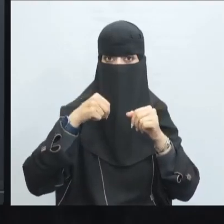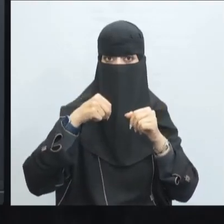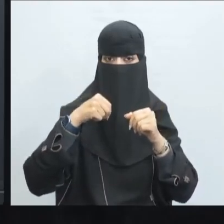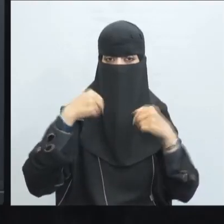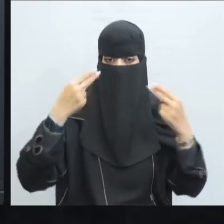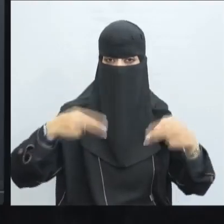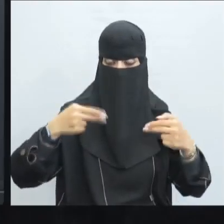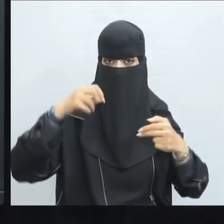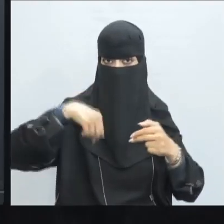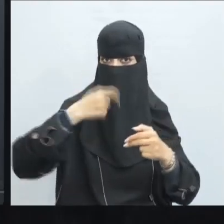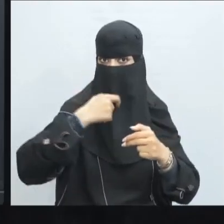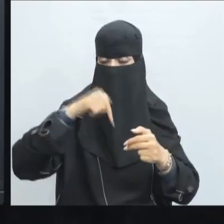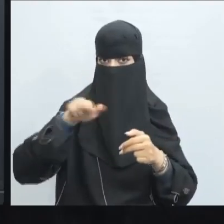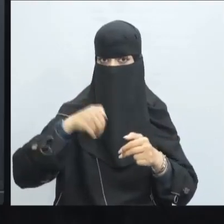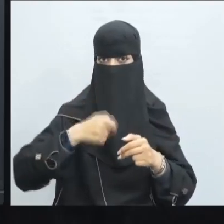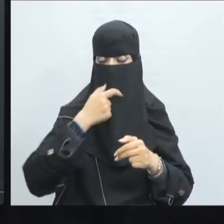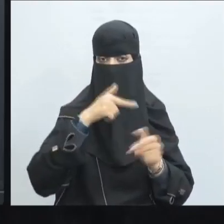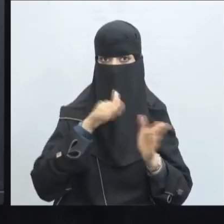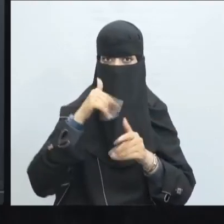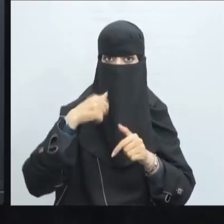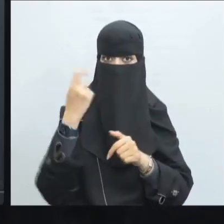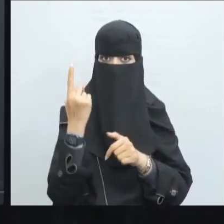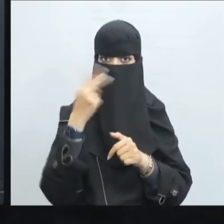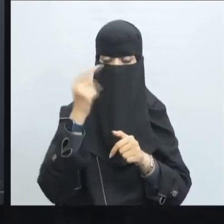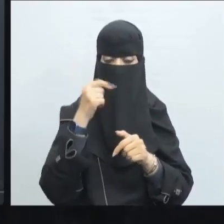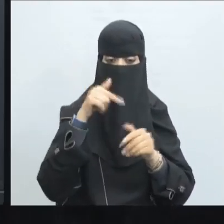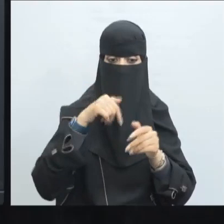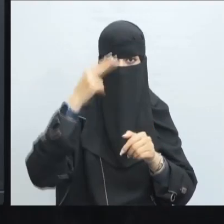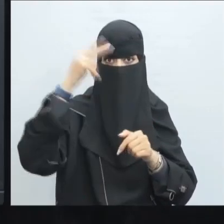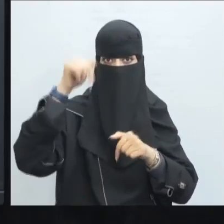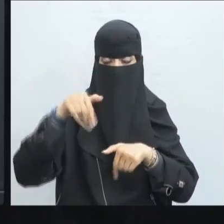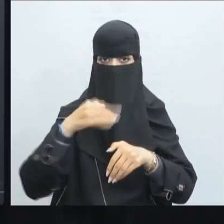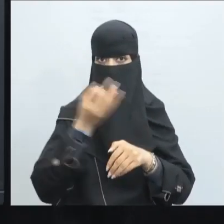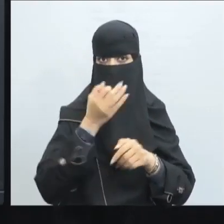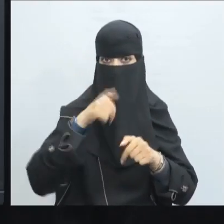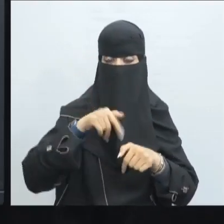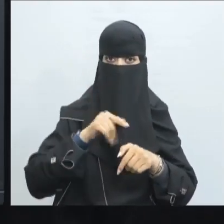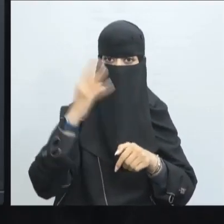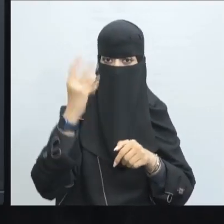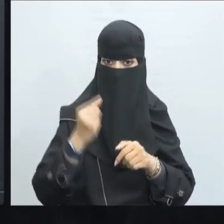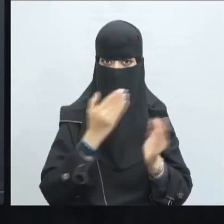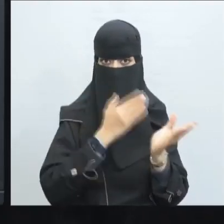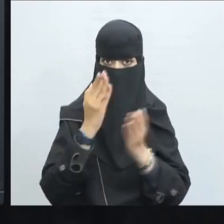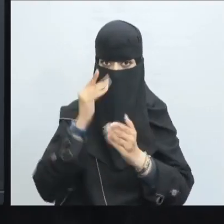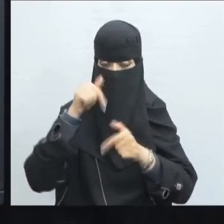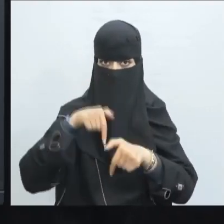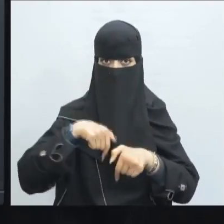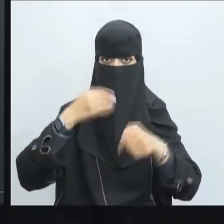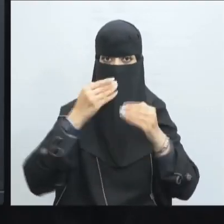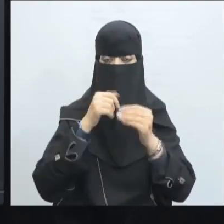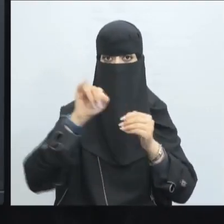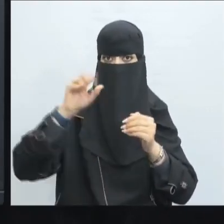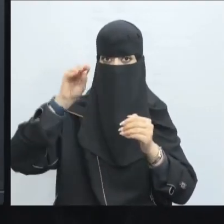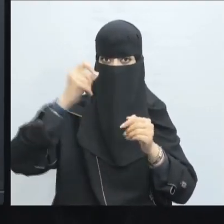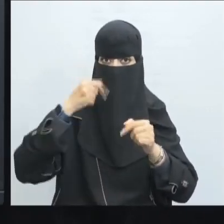في المملكه عام 2022 او 21 او حينما نتحدث عن عدد الزوار لمهرجان